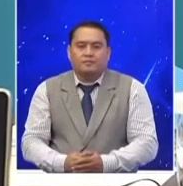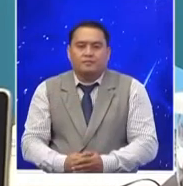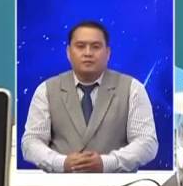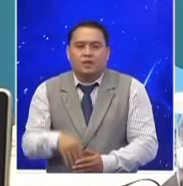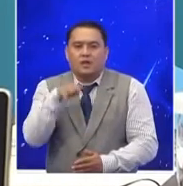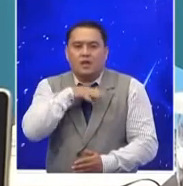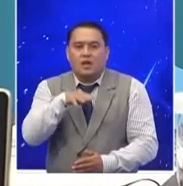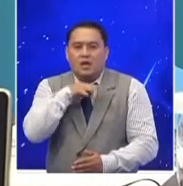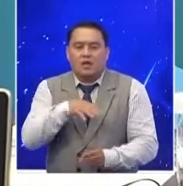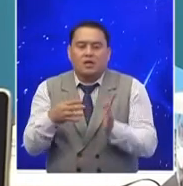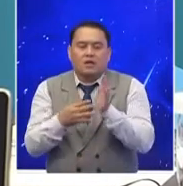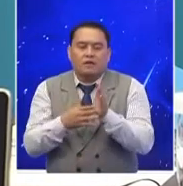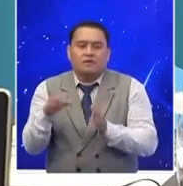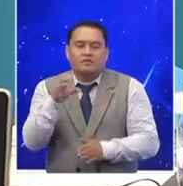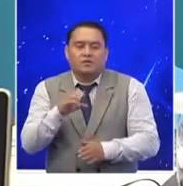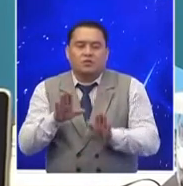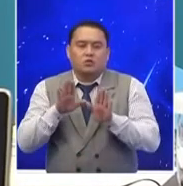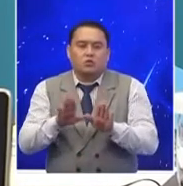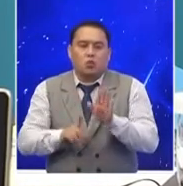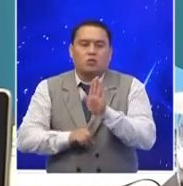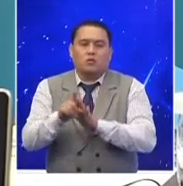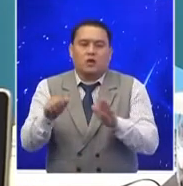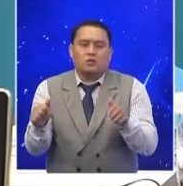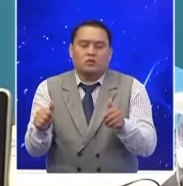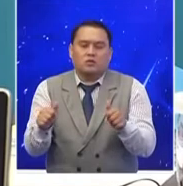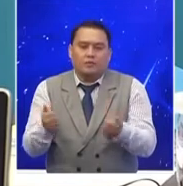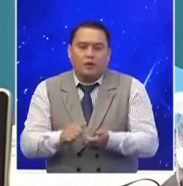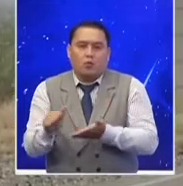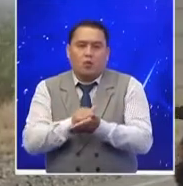Почему сентябрь, 9 месяц, ты только пул формируешь, пул.